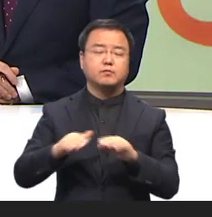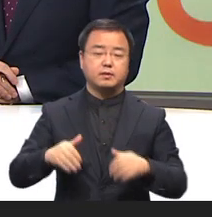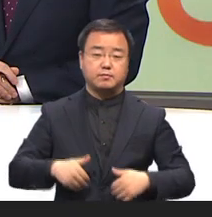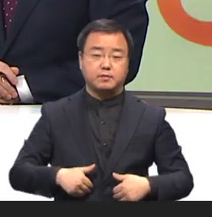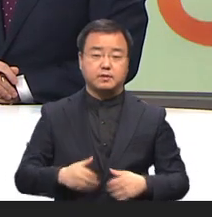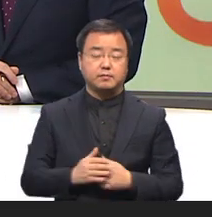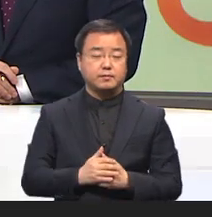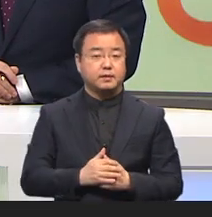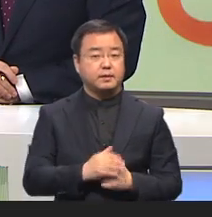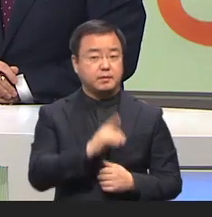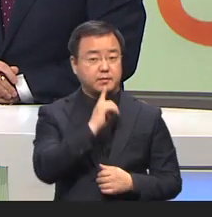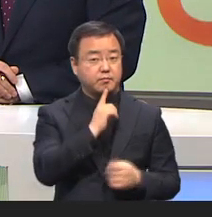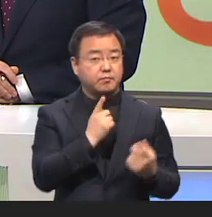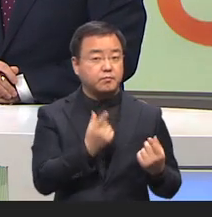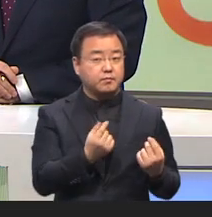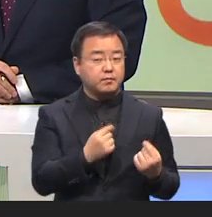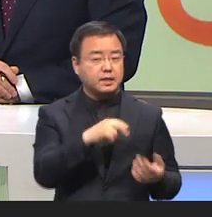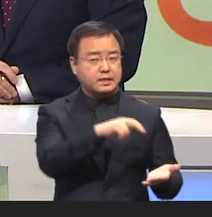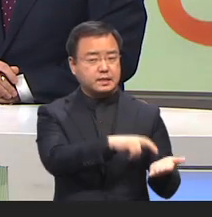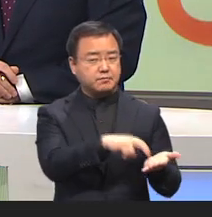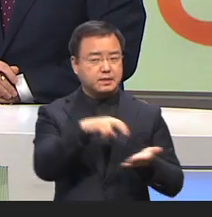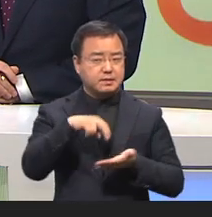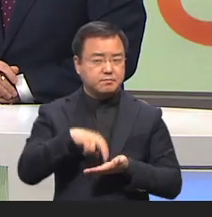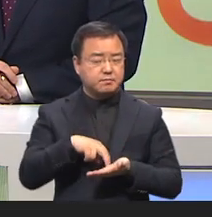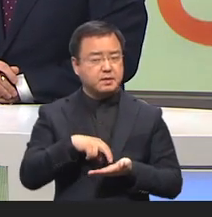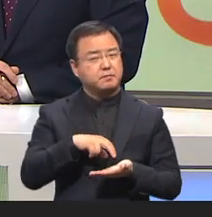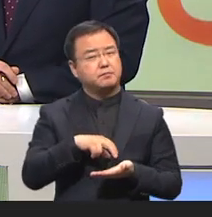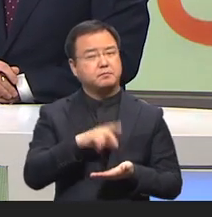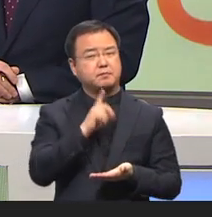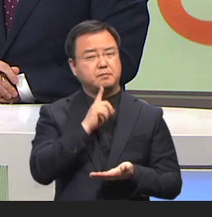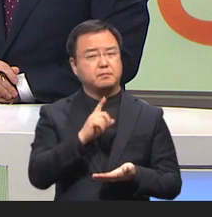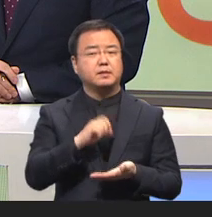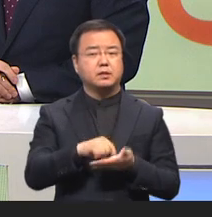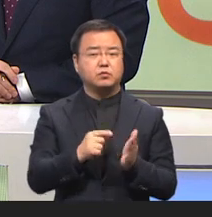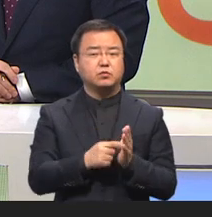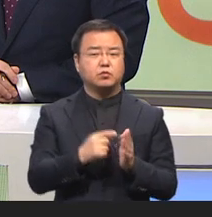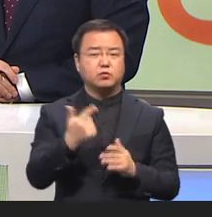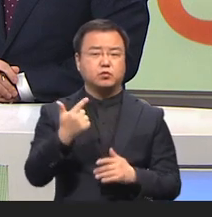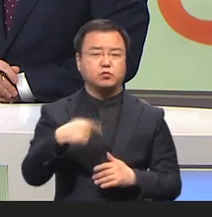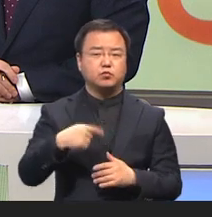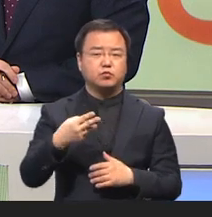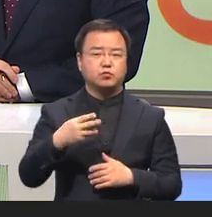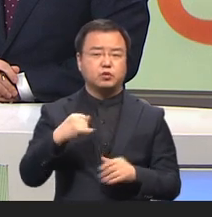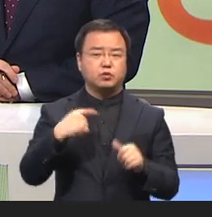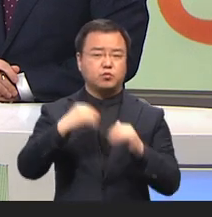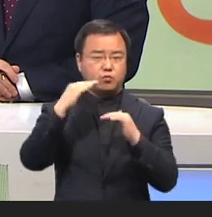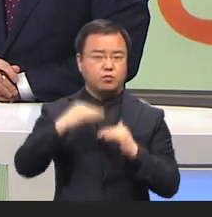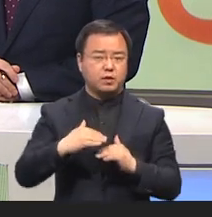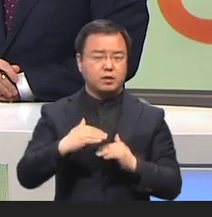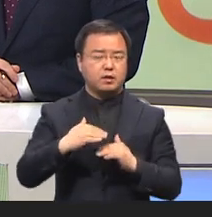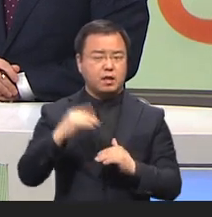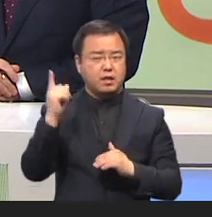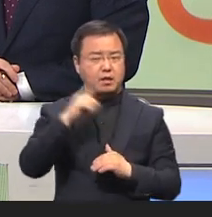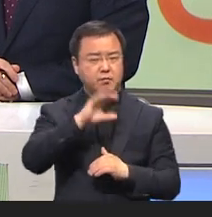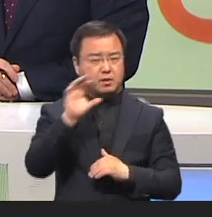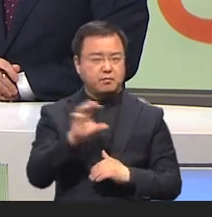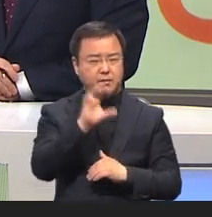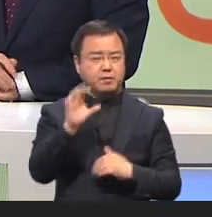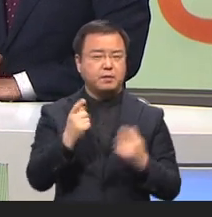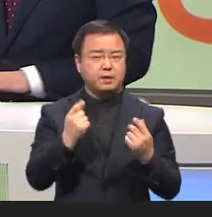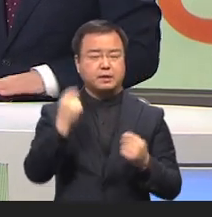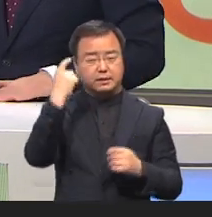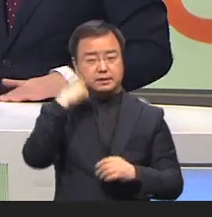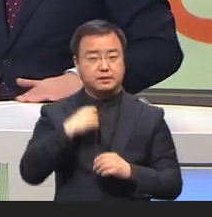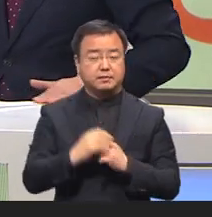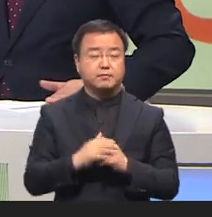말씀하신 것처럼 단순 입장 차이로만 보기에는 누리과정 사태의 악몽이 재현되는 거 아닐까 걱정되는 부분들이 많습니다. 자,